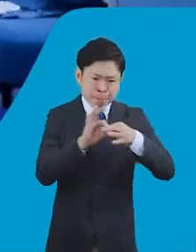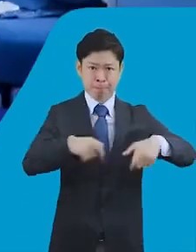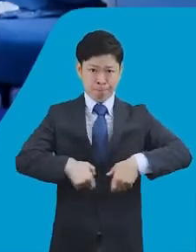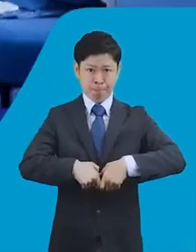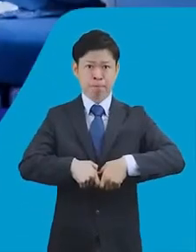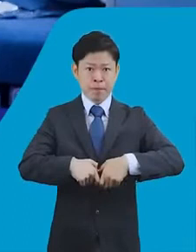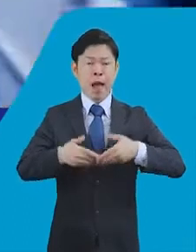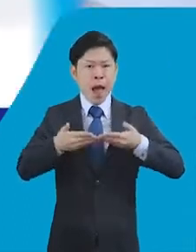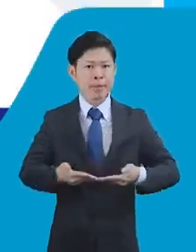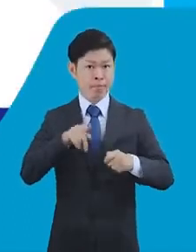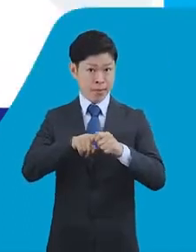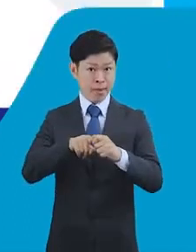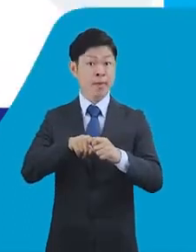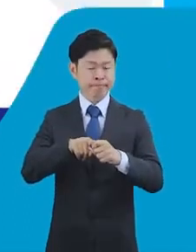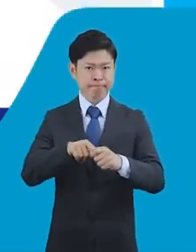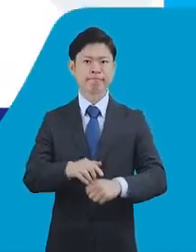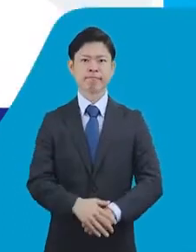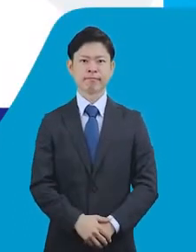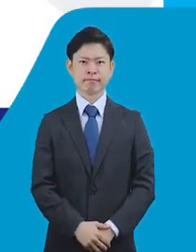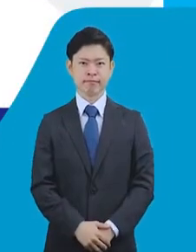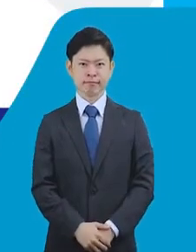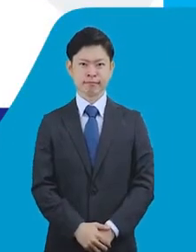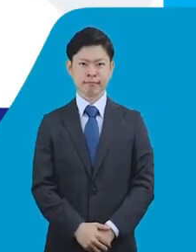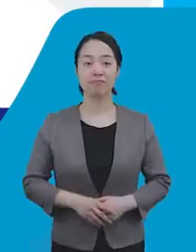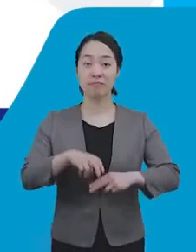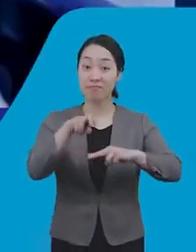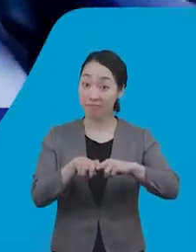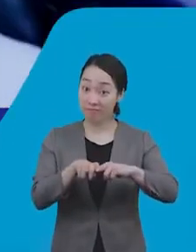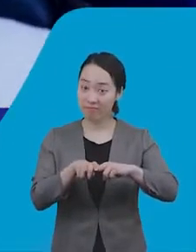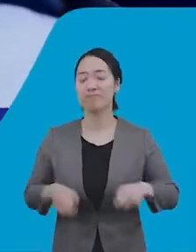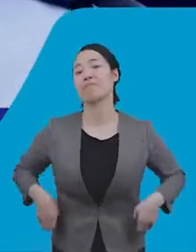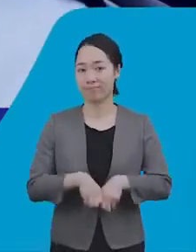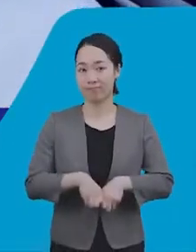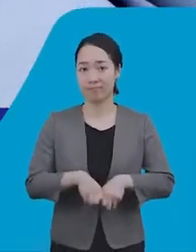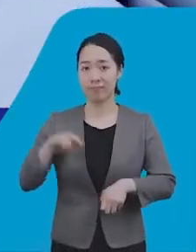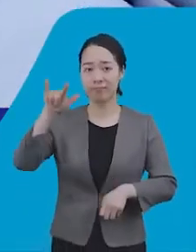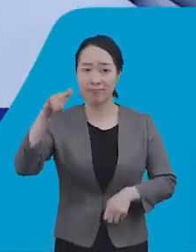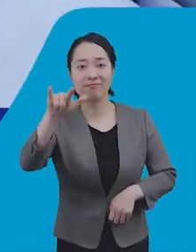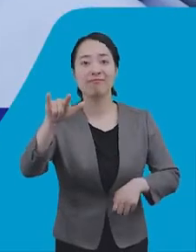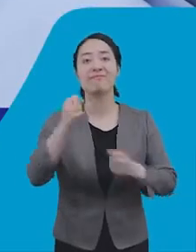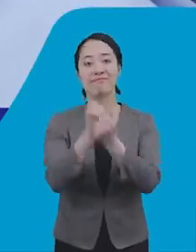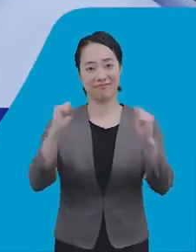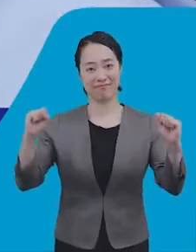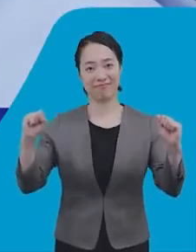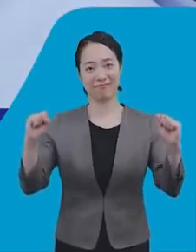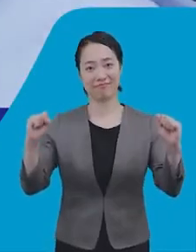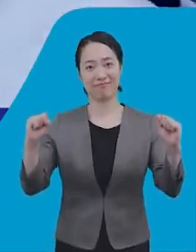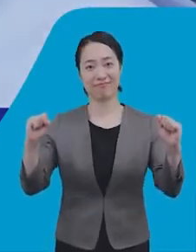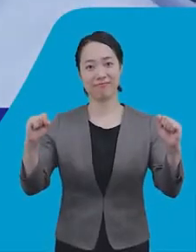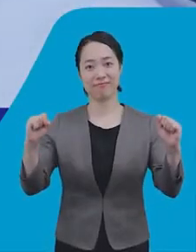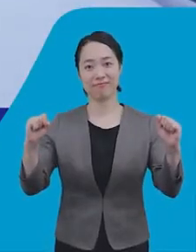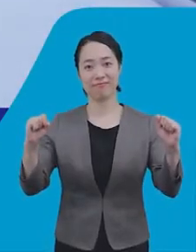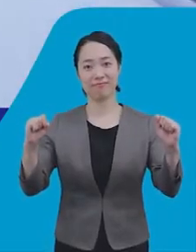座りの間は揺れに備え常にシートベルトを緩みのないようお締めください。 Please keep your seatbelt securely fastened whenever you are seated